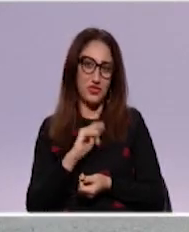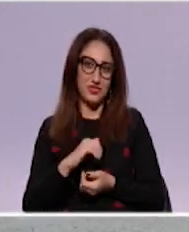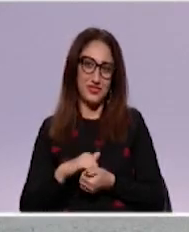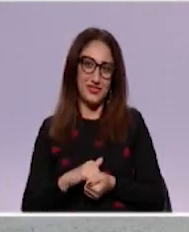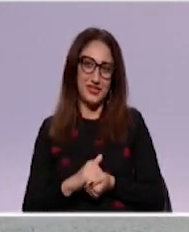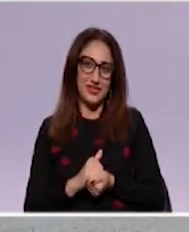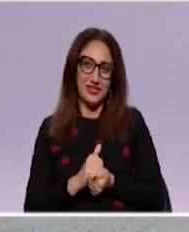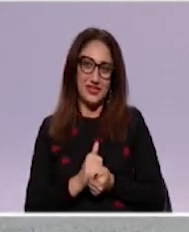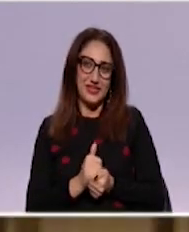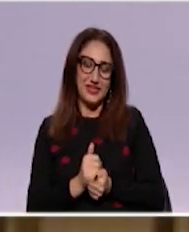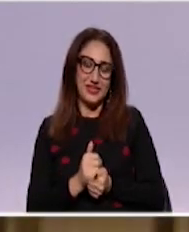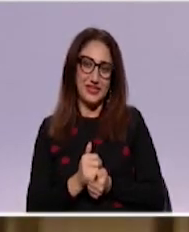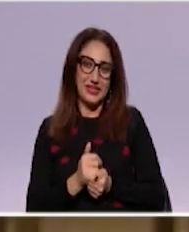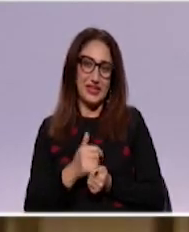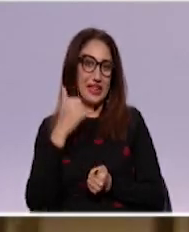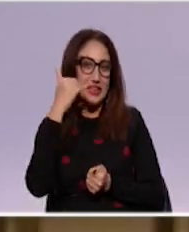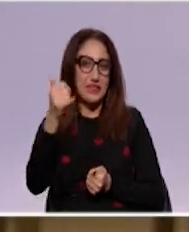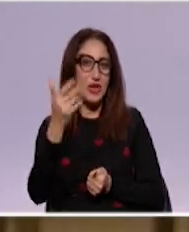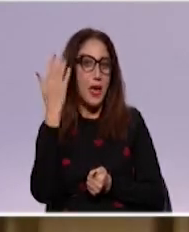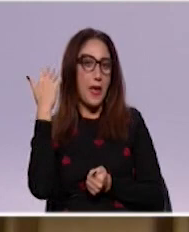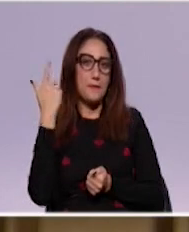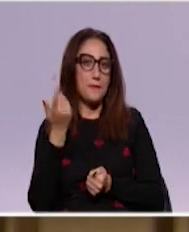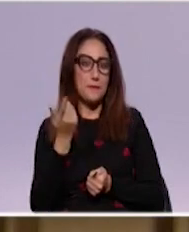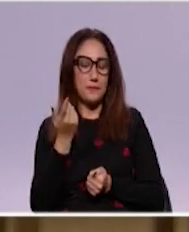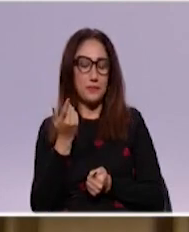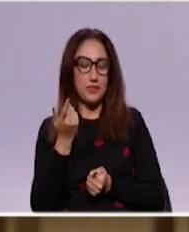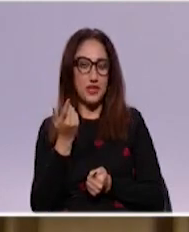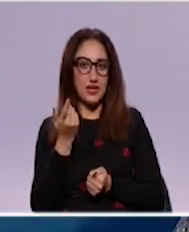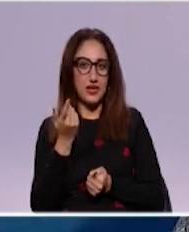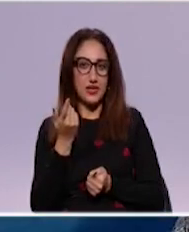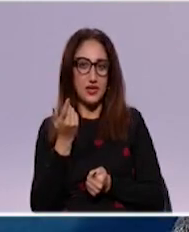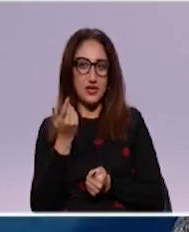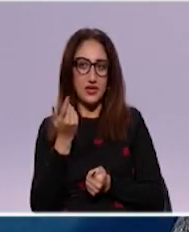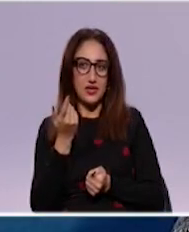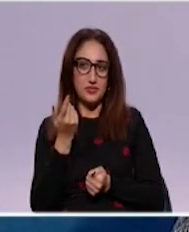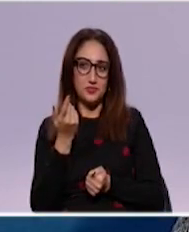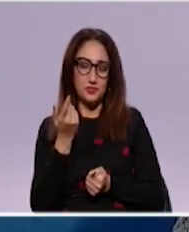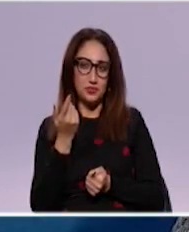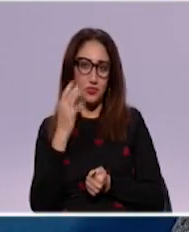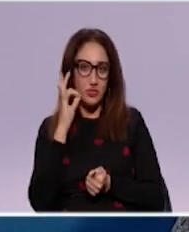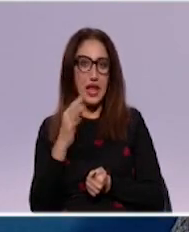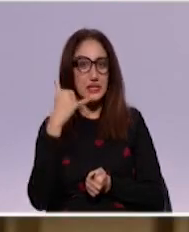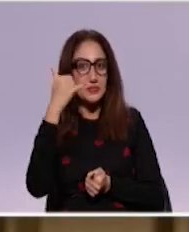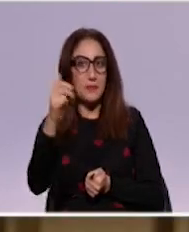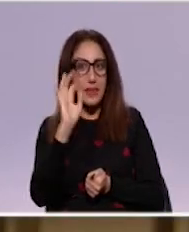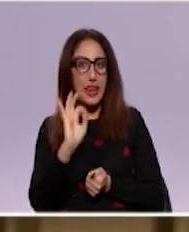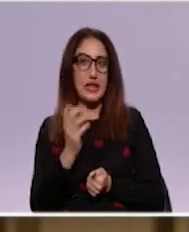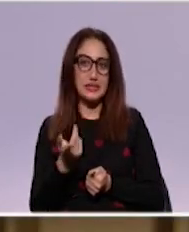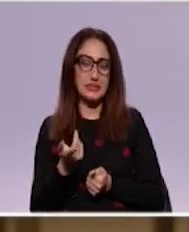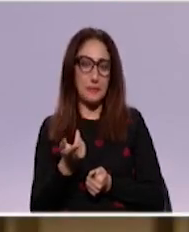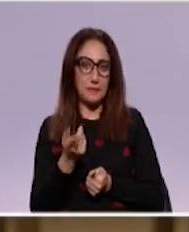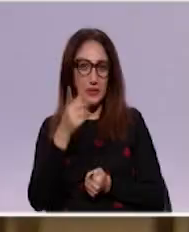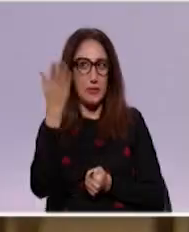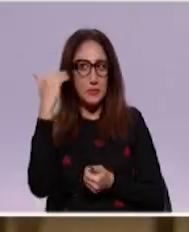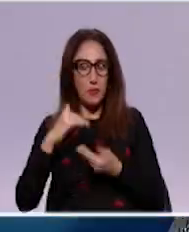بيسأل؟ يعني اخر مره كلمك، يعني بما انك انت اللي قدمته اخر مره كان امتى مثلا؟ يعني عمرو انا اعرف انه مفروض مجامل، يعني ما بيكلمكش